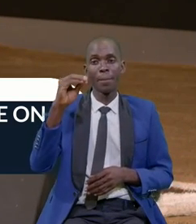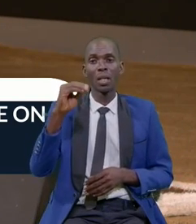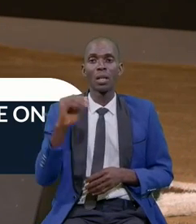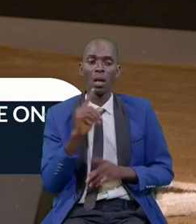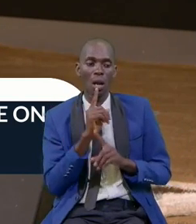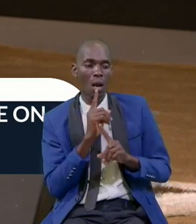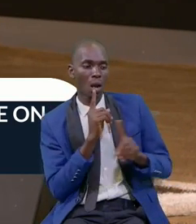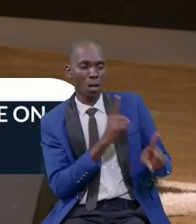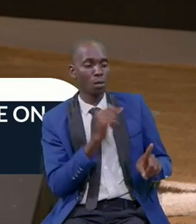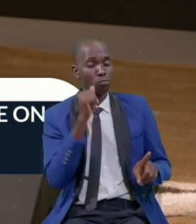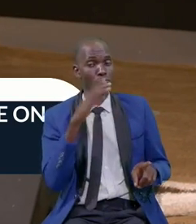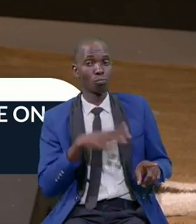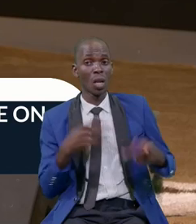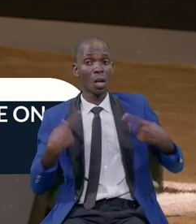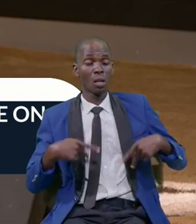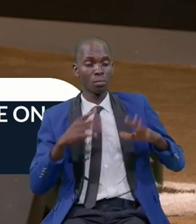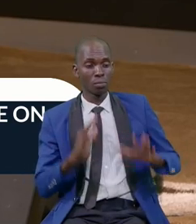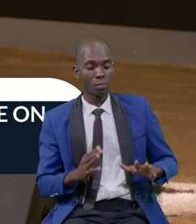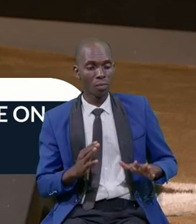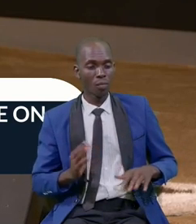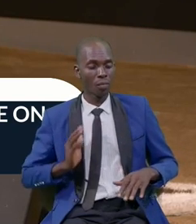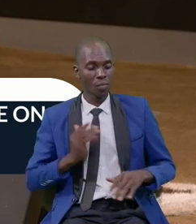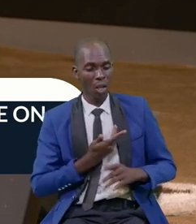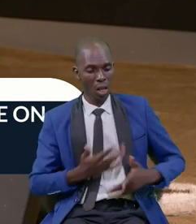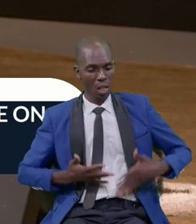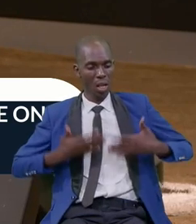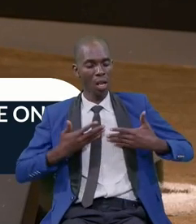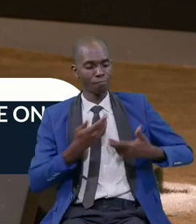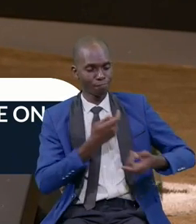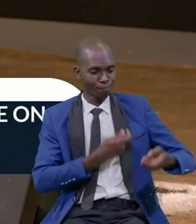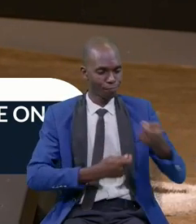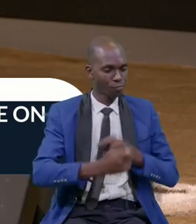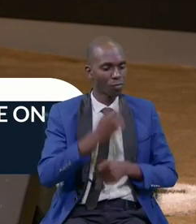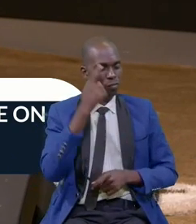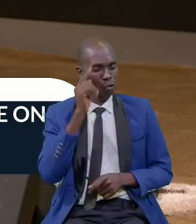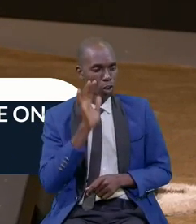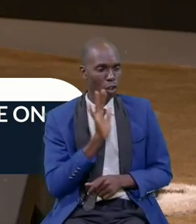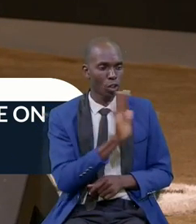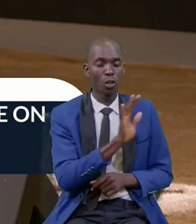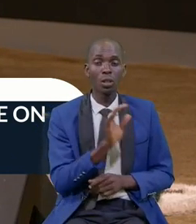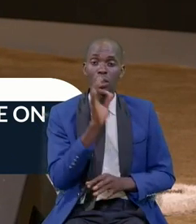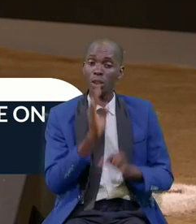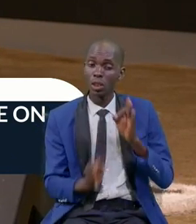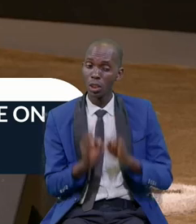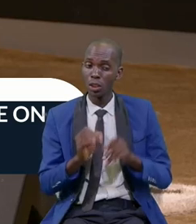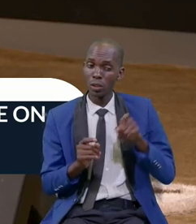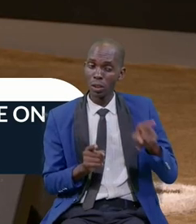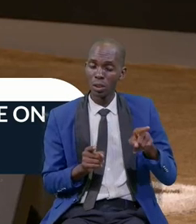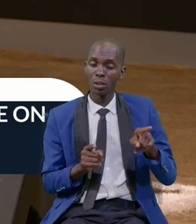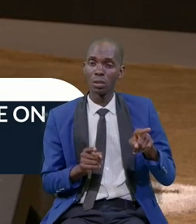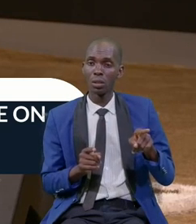lui répondirent, nous sommes prêts à mourir pour vous si vous